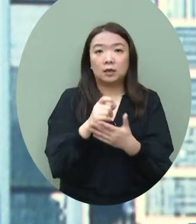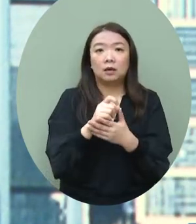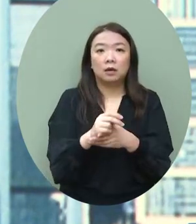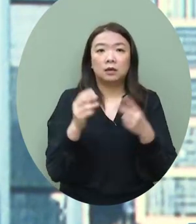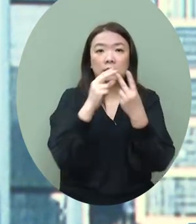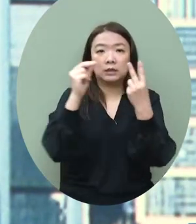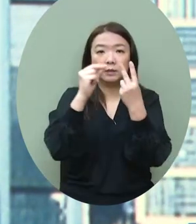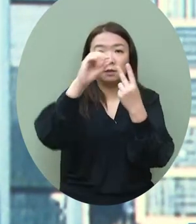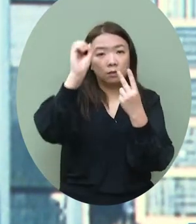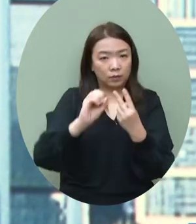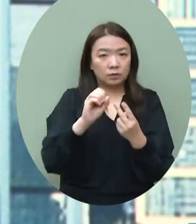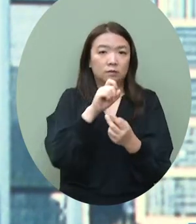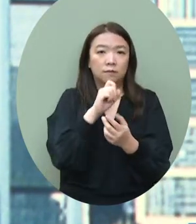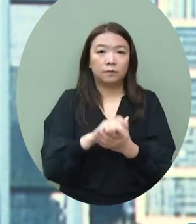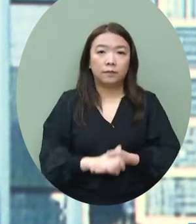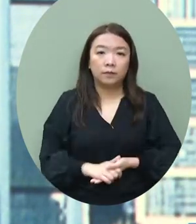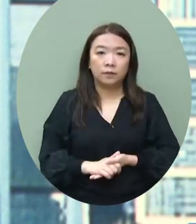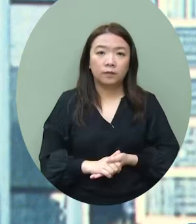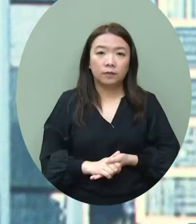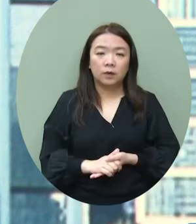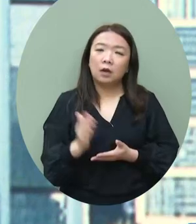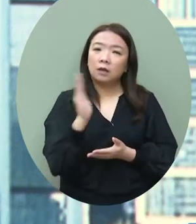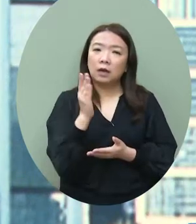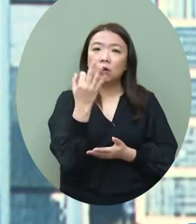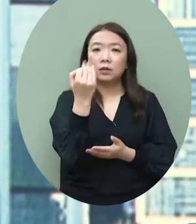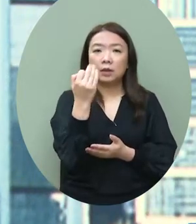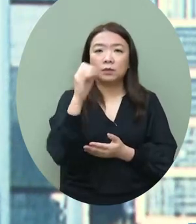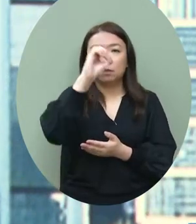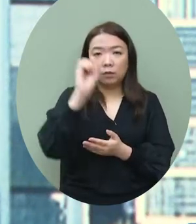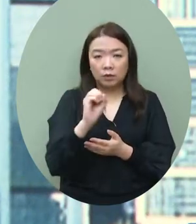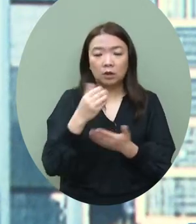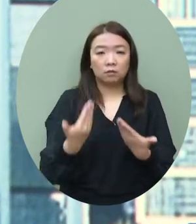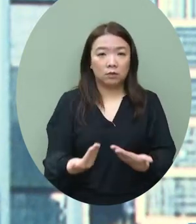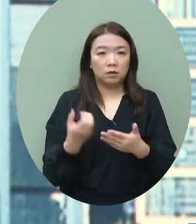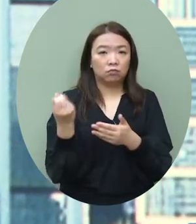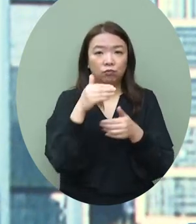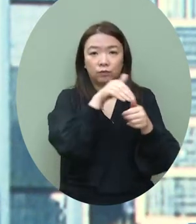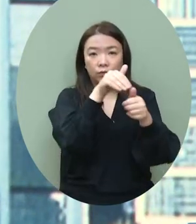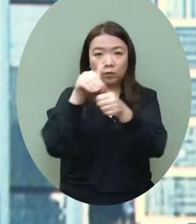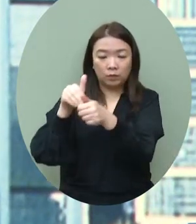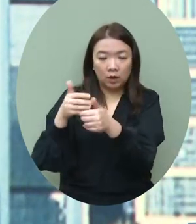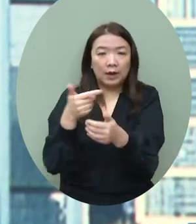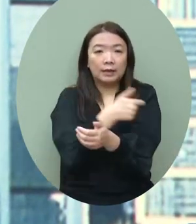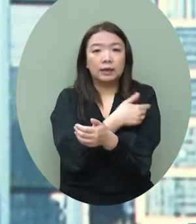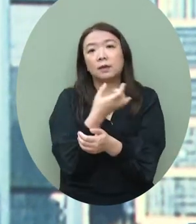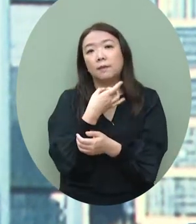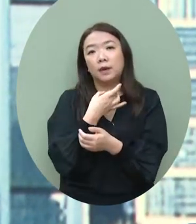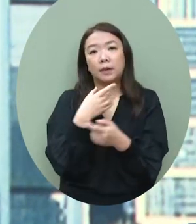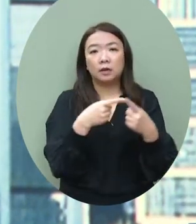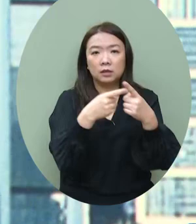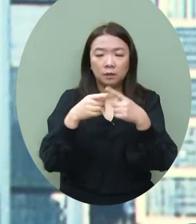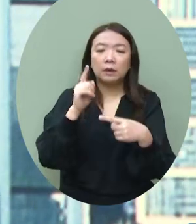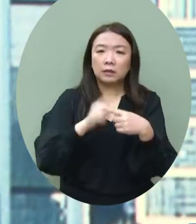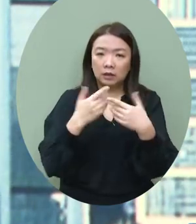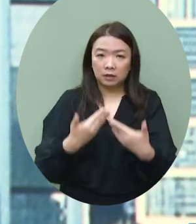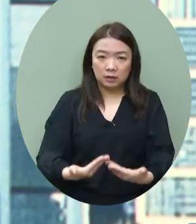27%，即係話3成在望啦。咁所以喺度呼籲未打針嘅市民咧，必須要爭取呢個